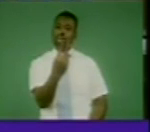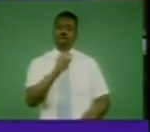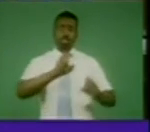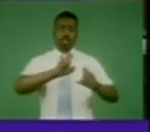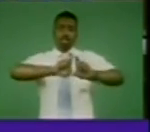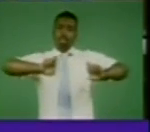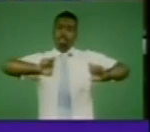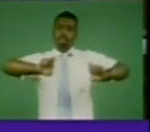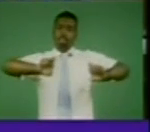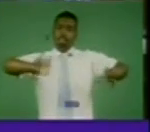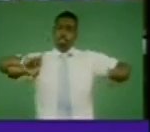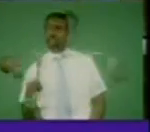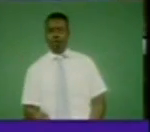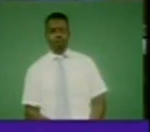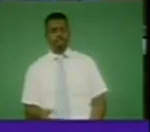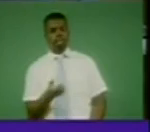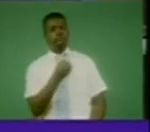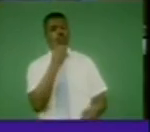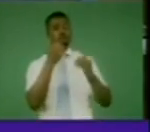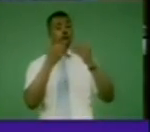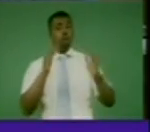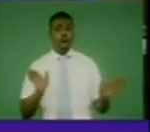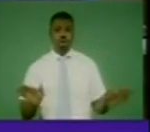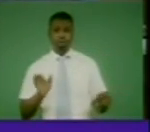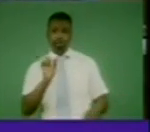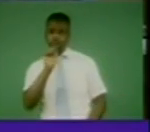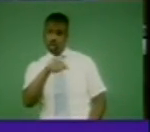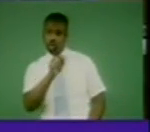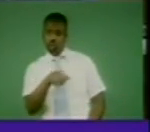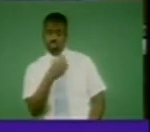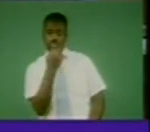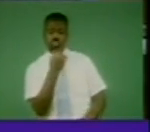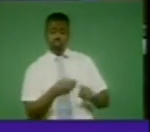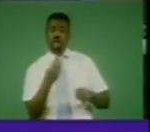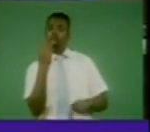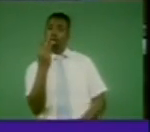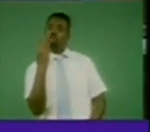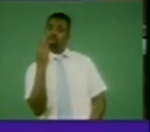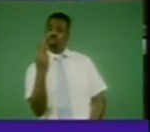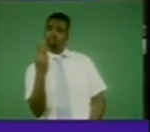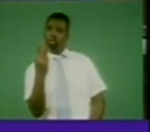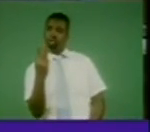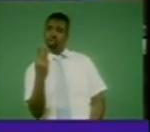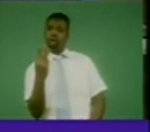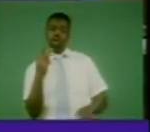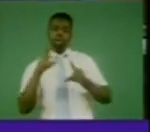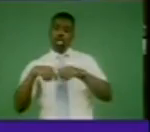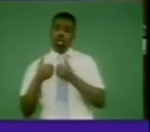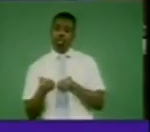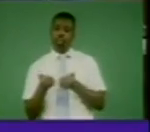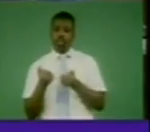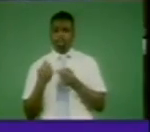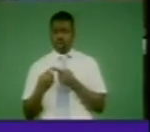20 ndio zilikuwa ni 303 kwenye ibara zote, isipokuwa ibara ya 14 na ibara ya